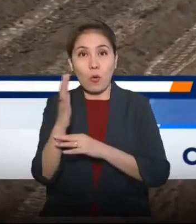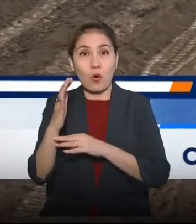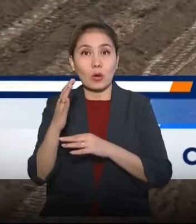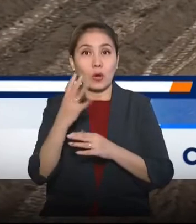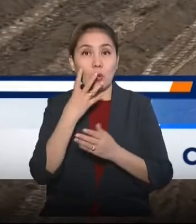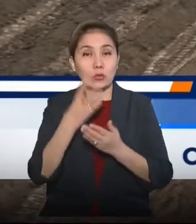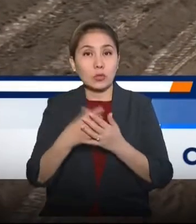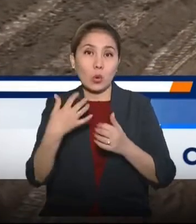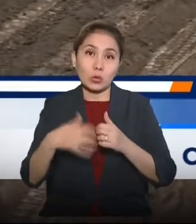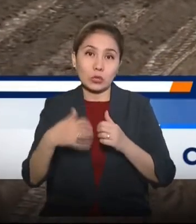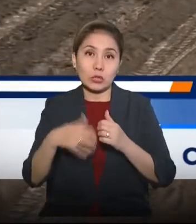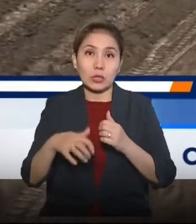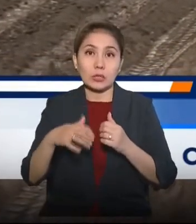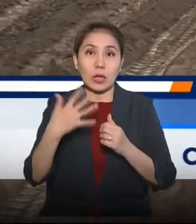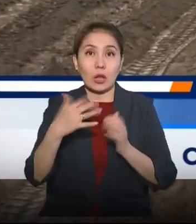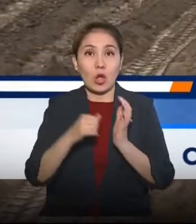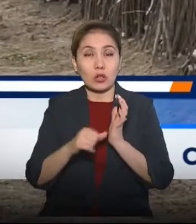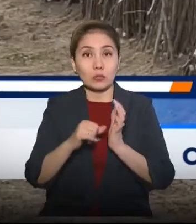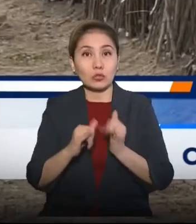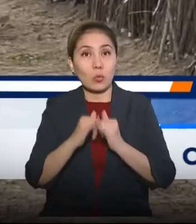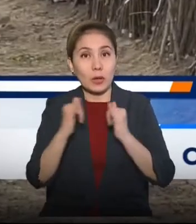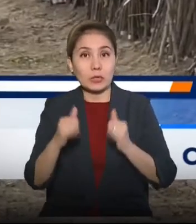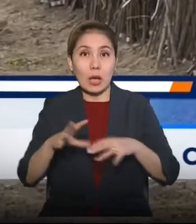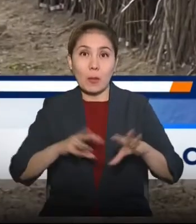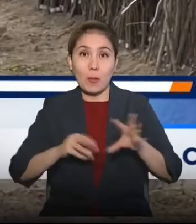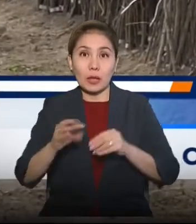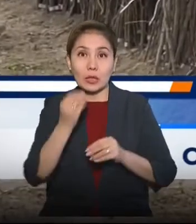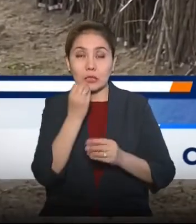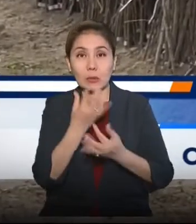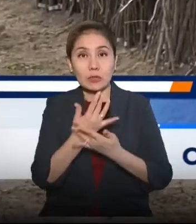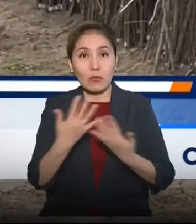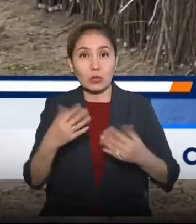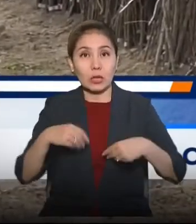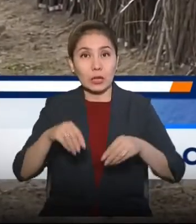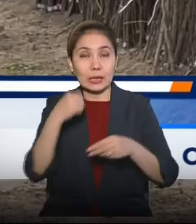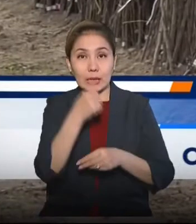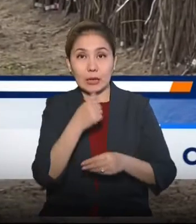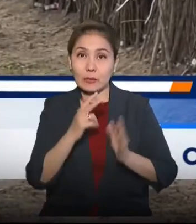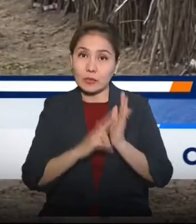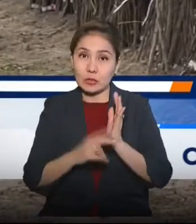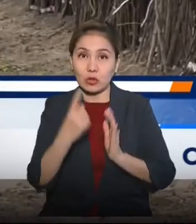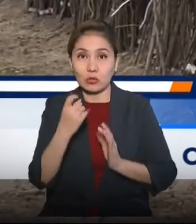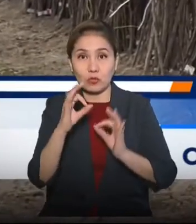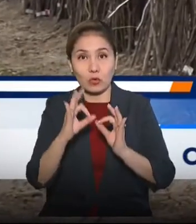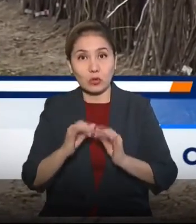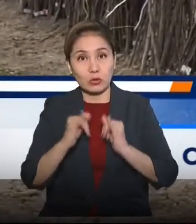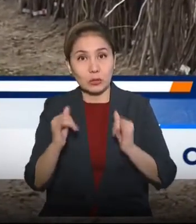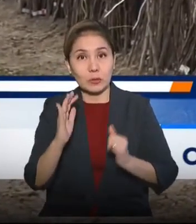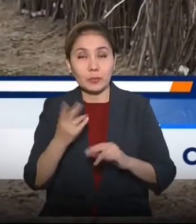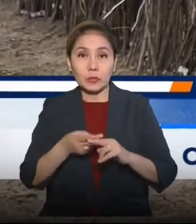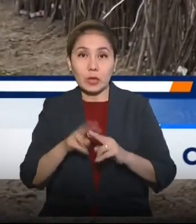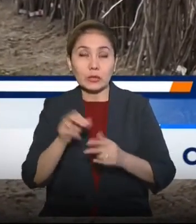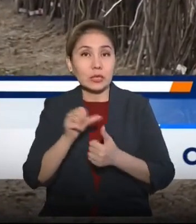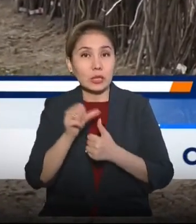o'rtacha hosildorlik 50-60% gacha ko'paysa, paxta, sabzavot kabi bir yillik ekinlarda 80-100% gacha oshadi. Bundan